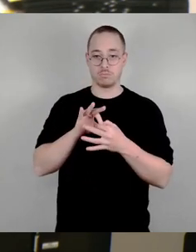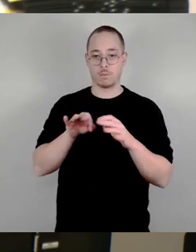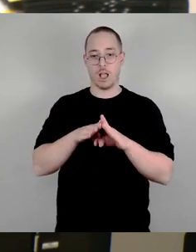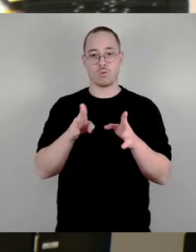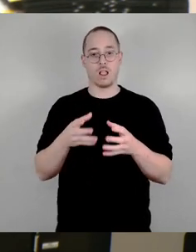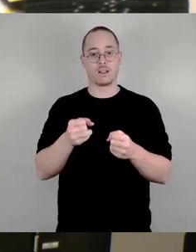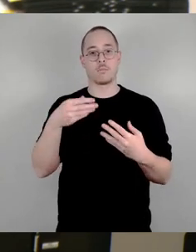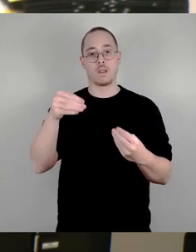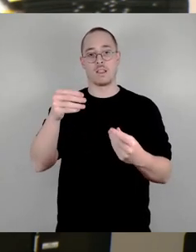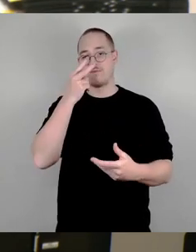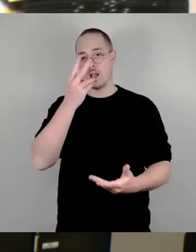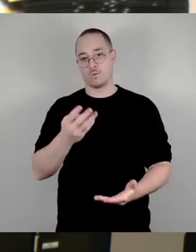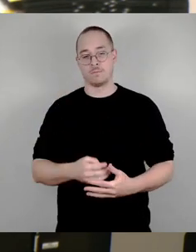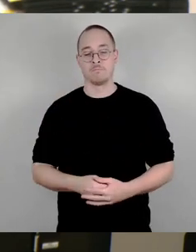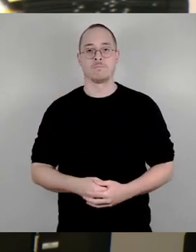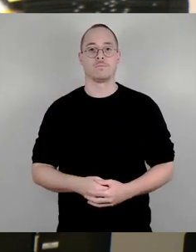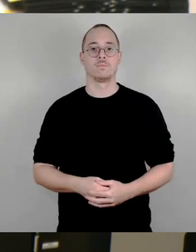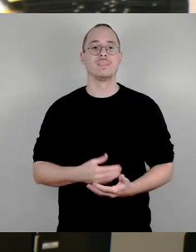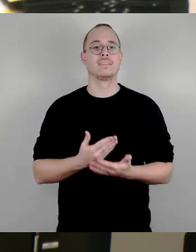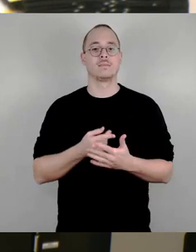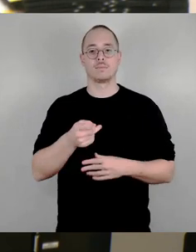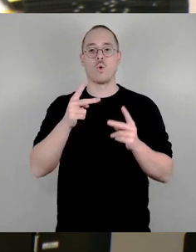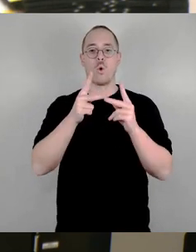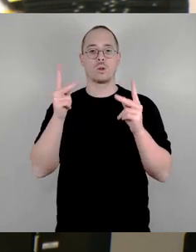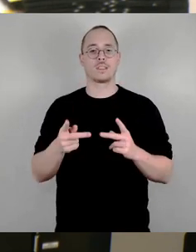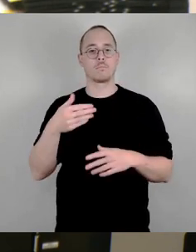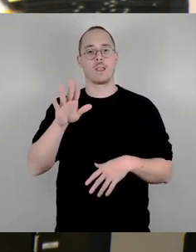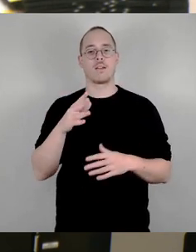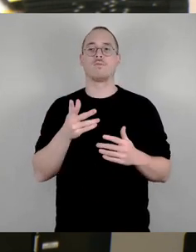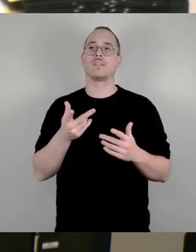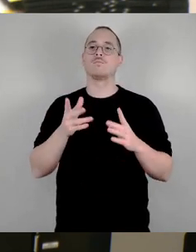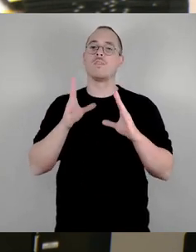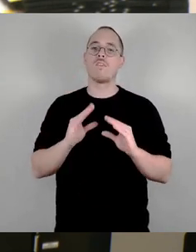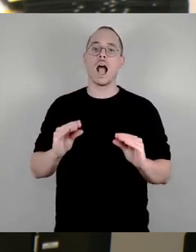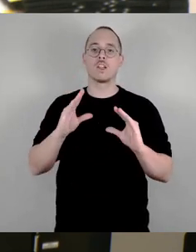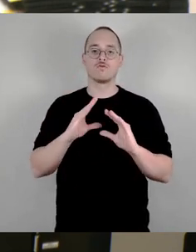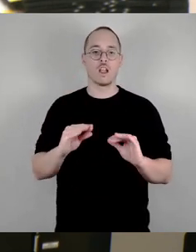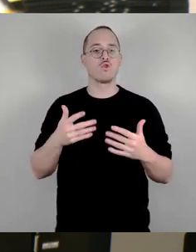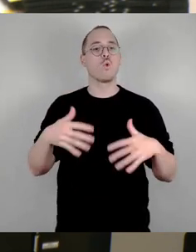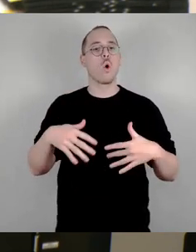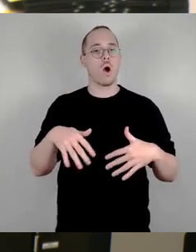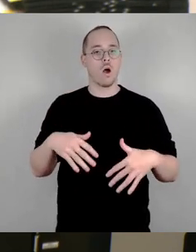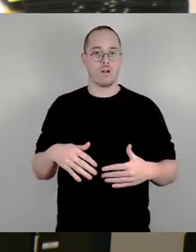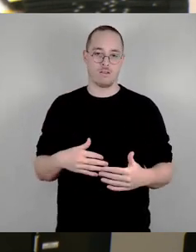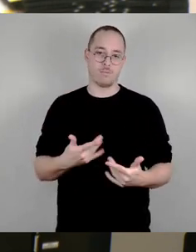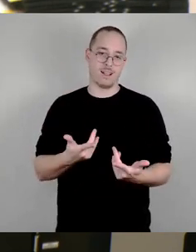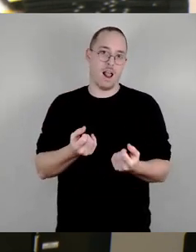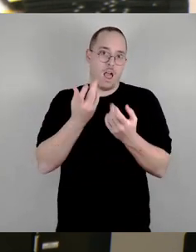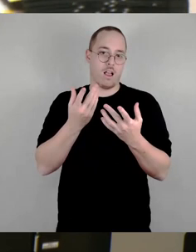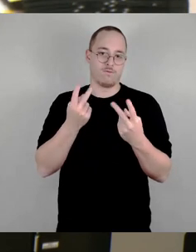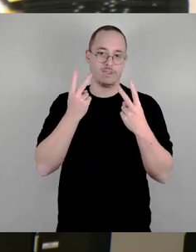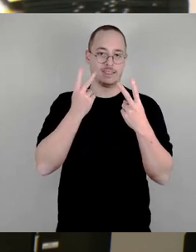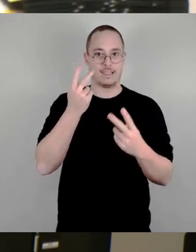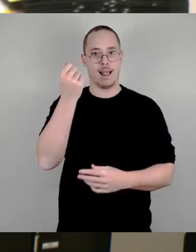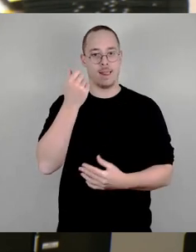schon relativ weich, das Konzept. Aber wie gesagt, alles hängt am Geld, und da werden wir darauf achten, dass das erforderliche Geld für